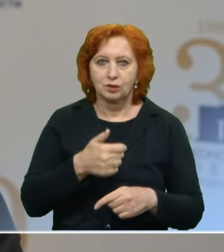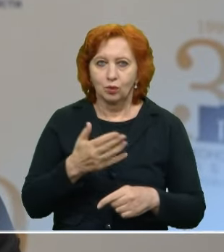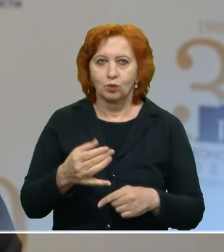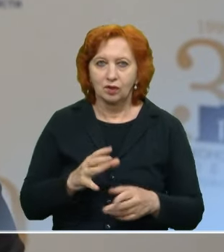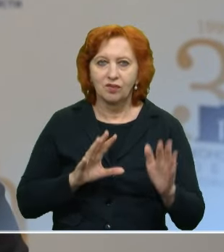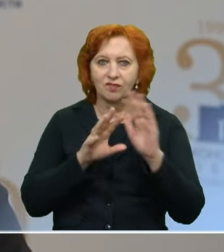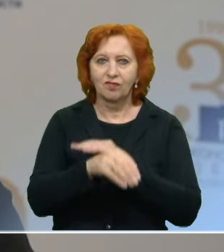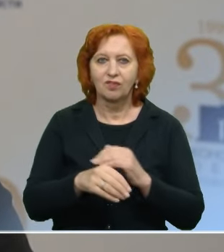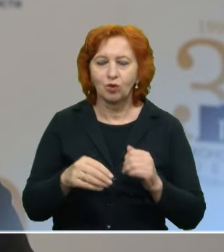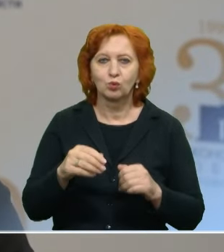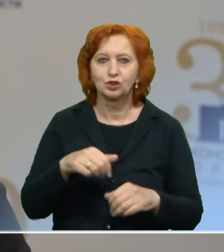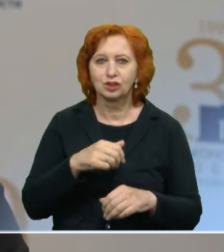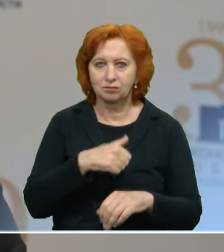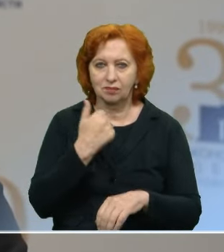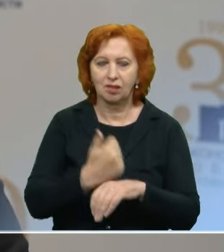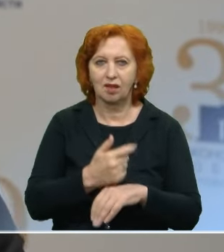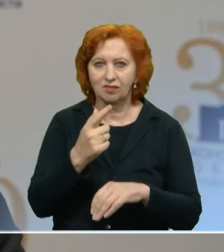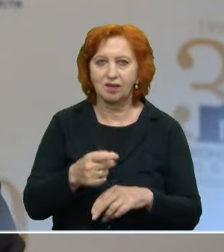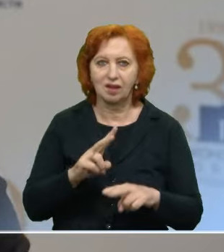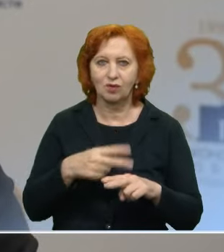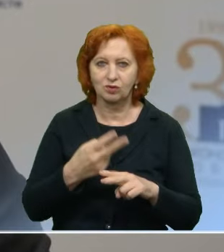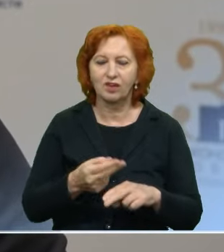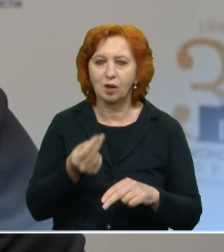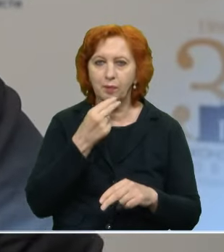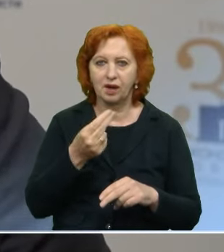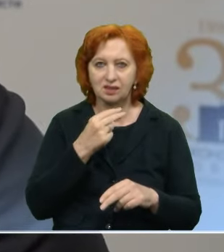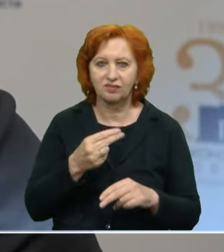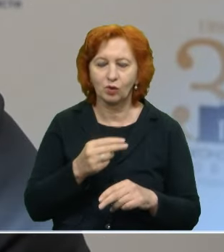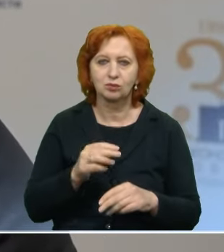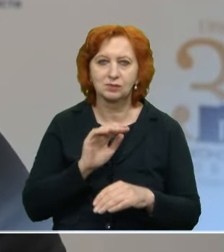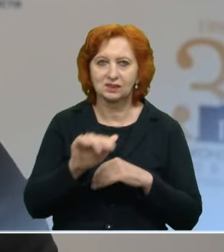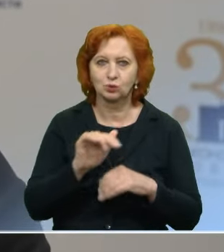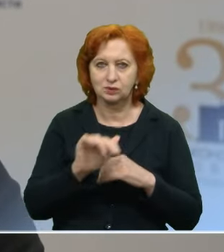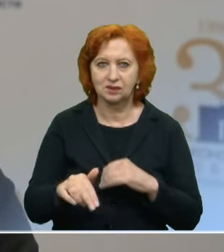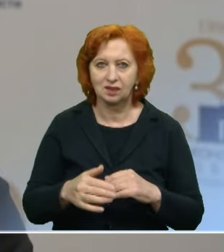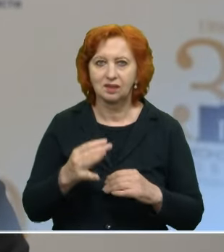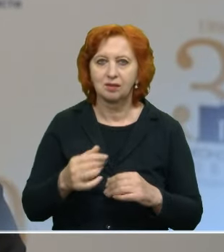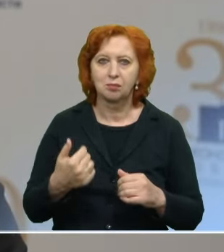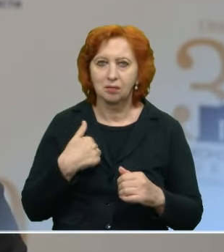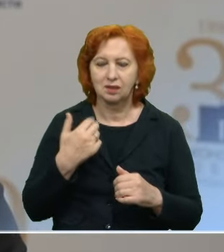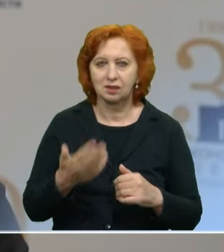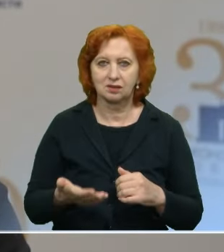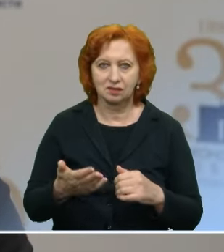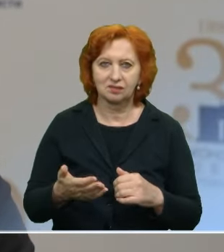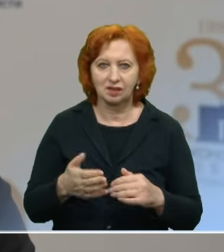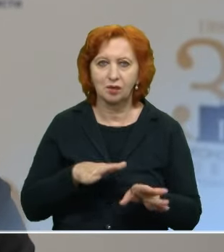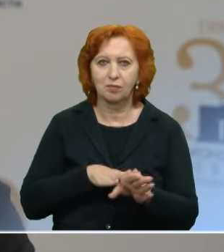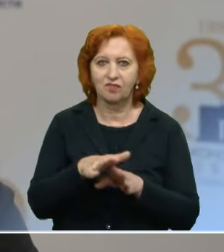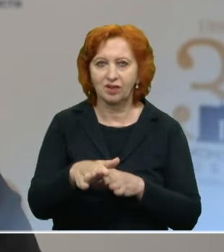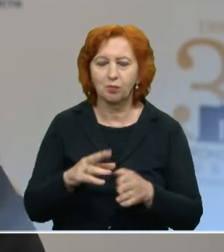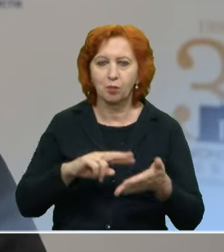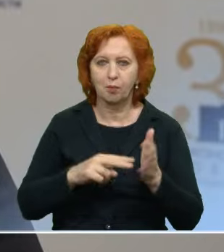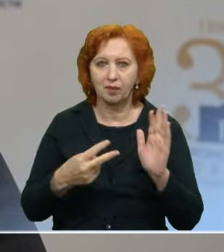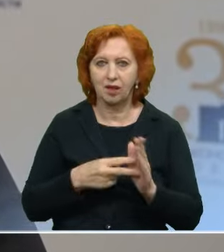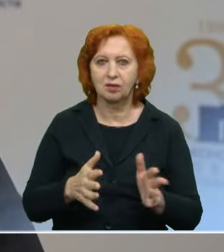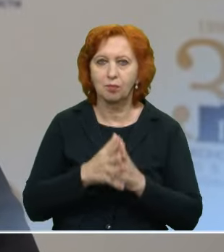в ключевой для нас отрасли, а это продовольственная индустрия, мы выполняем план больше,